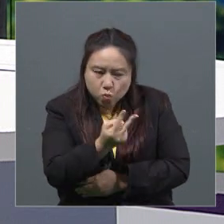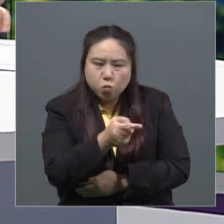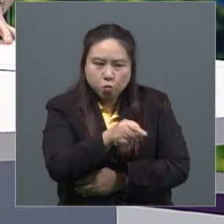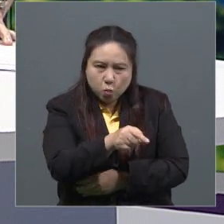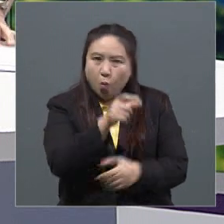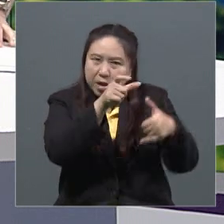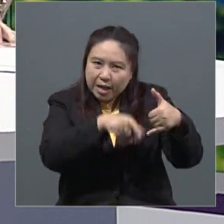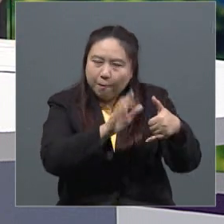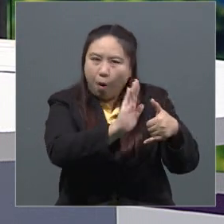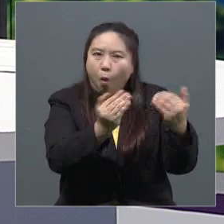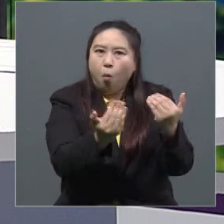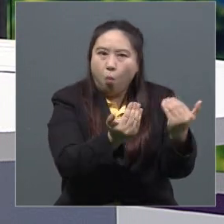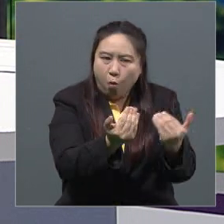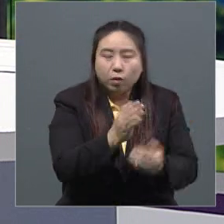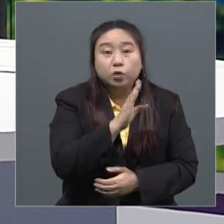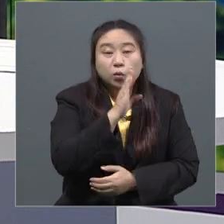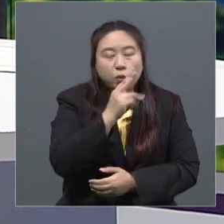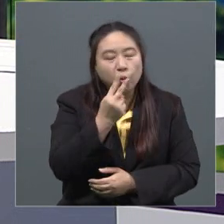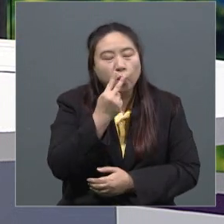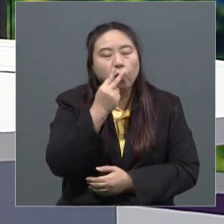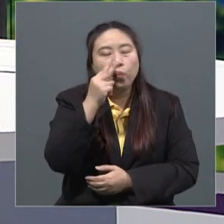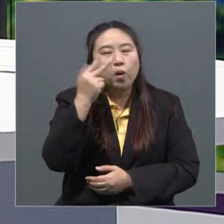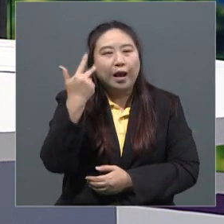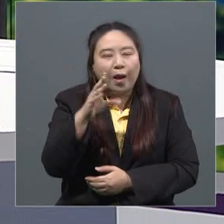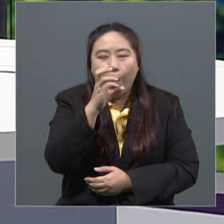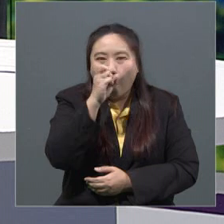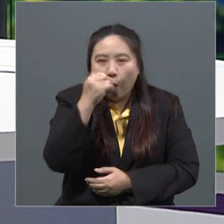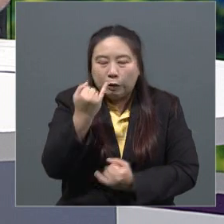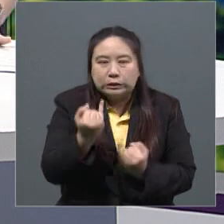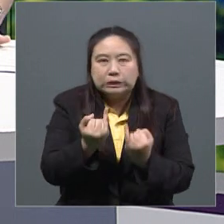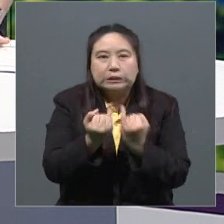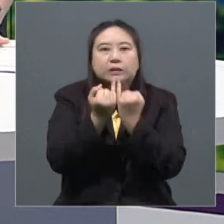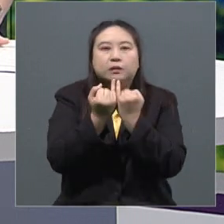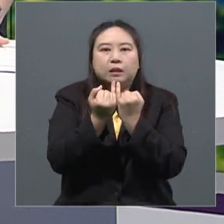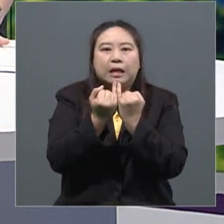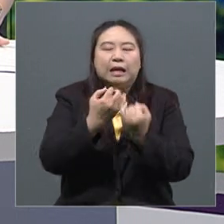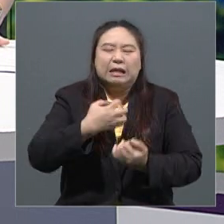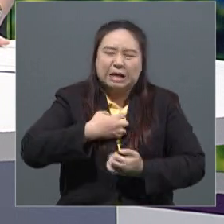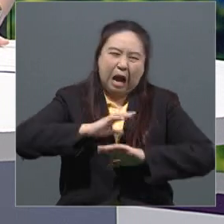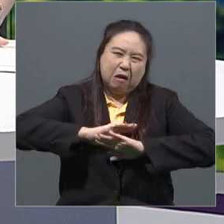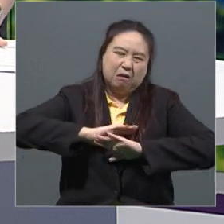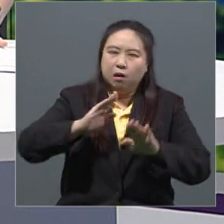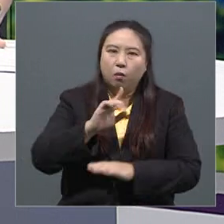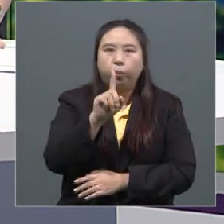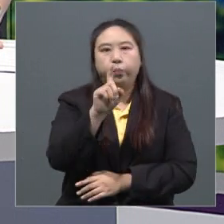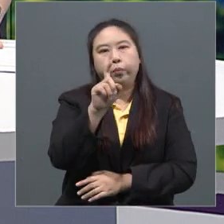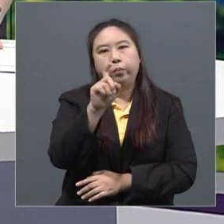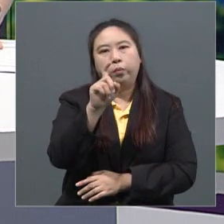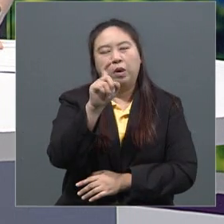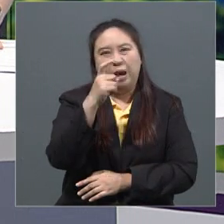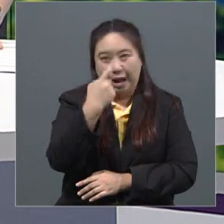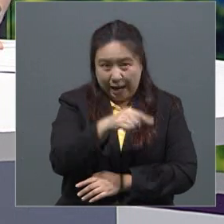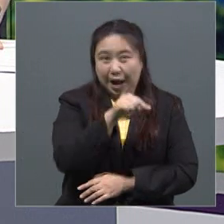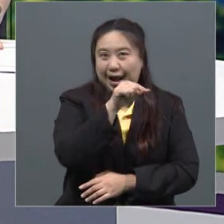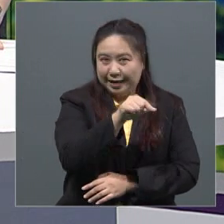นิดนึงเพราะว่าถ้าติดแล้วเลิกยากจริงๆ ใช่ค่ะแล้วก็อันตรายเนี่ยเขาบอกว่าอันตรายต่อสุขภาพมากกว่าบุหรี่ธรรมด